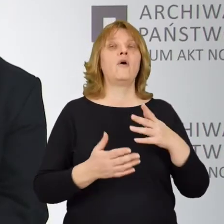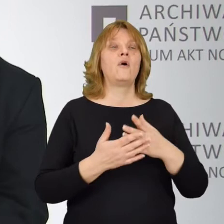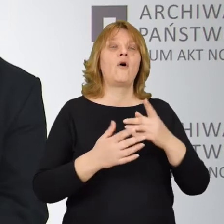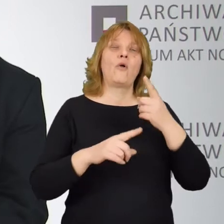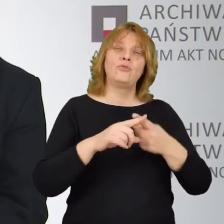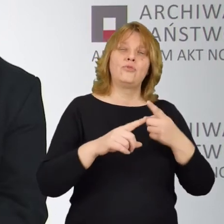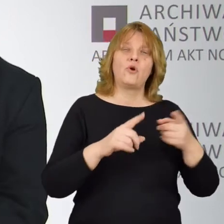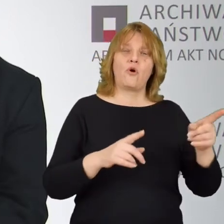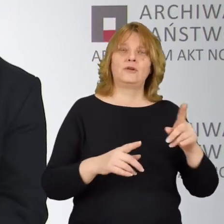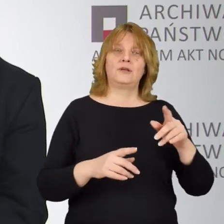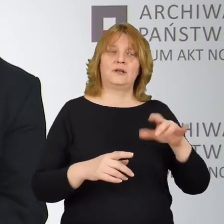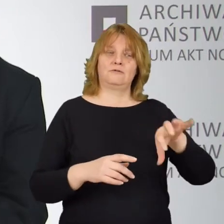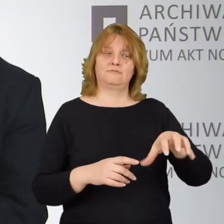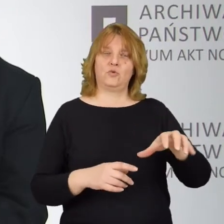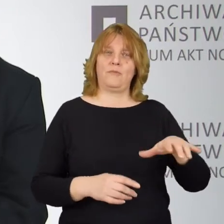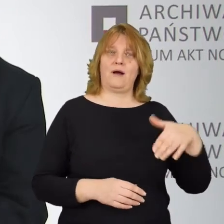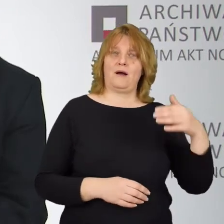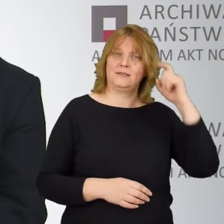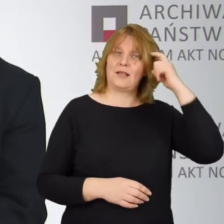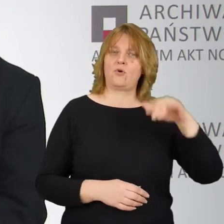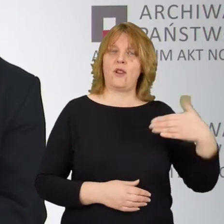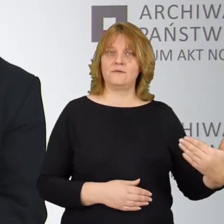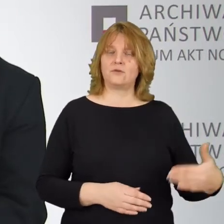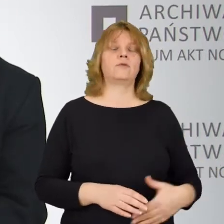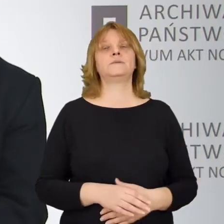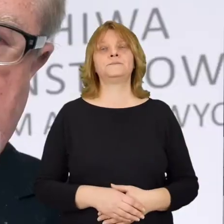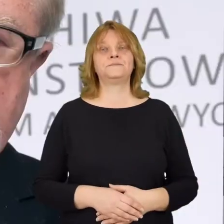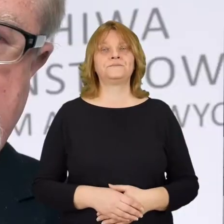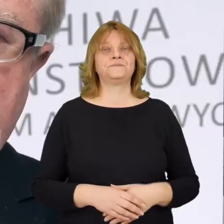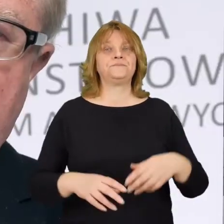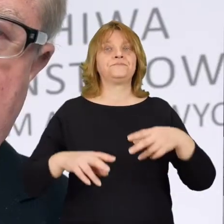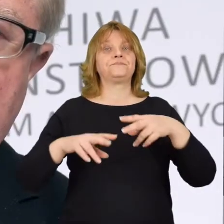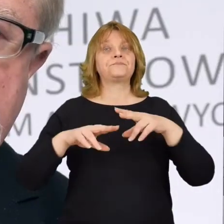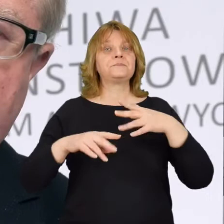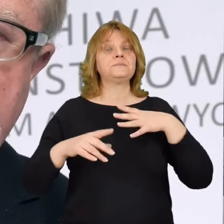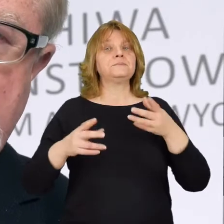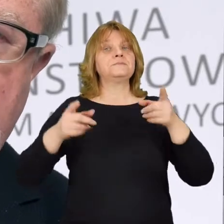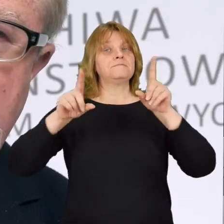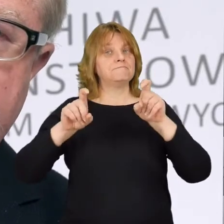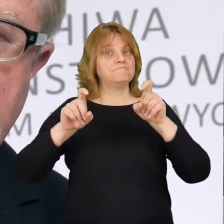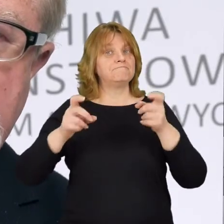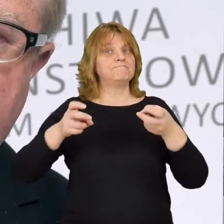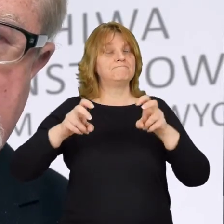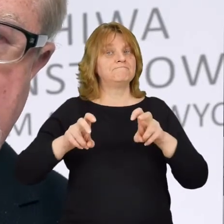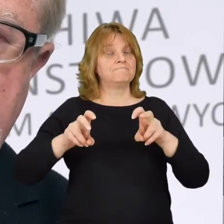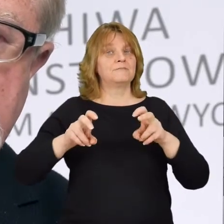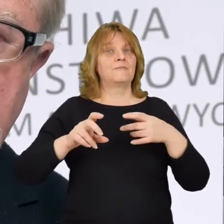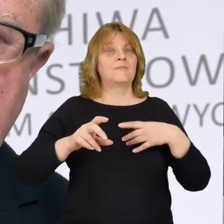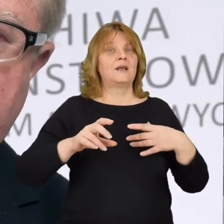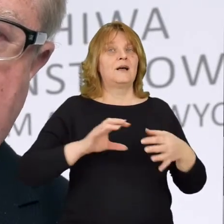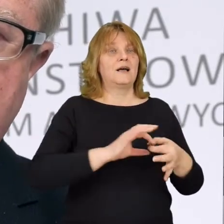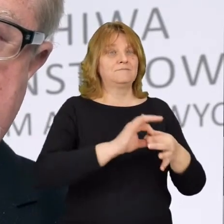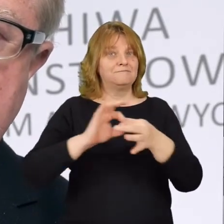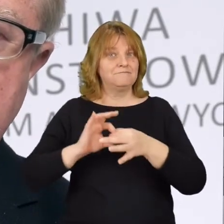na lewicową bardziej grupę, czy centrowo-lewicową. Zostaje zawiązany przez